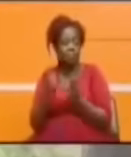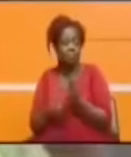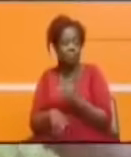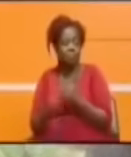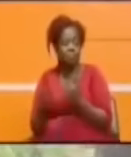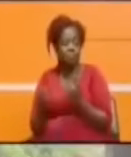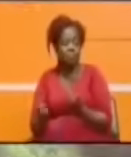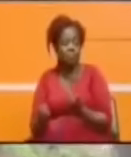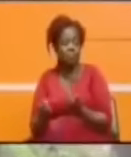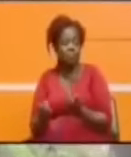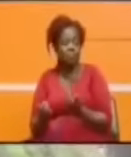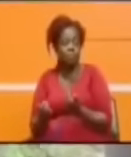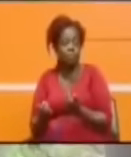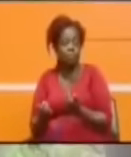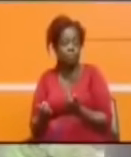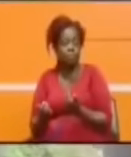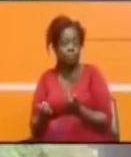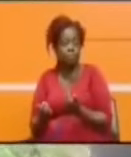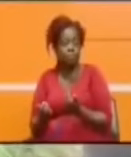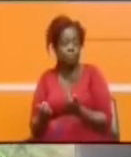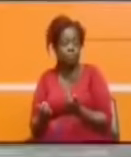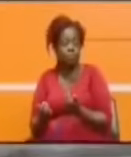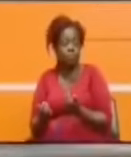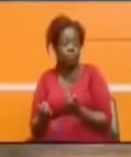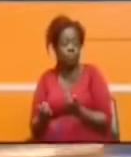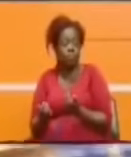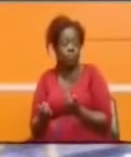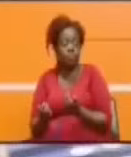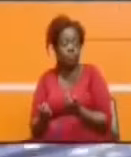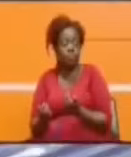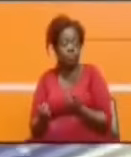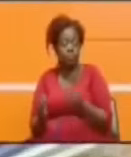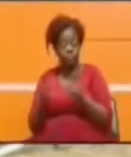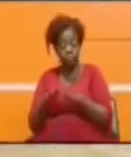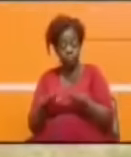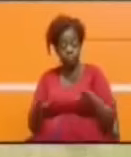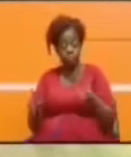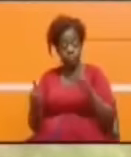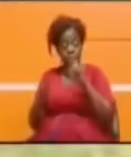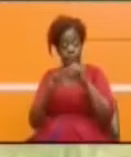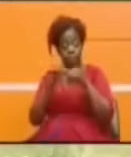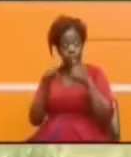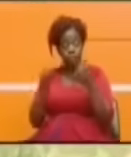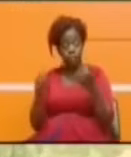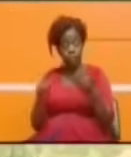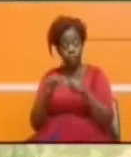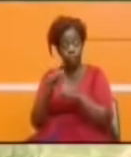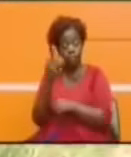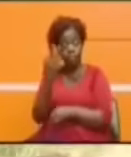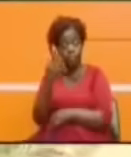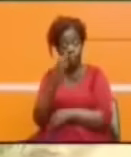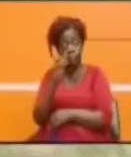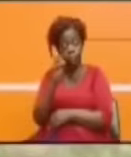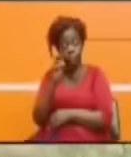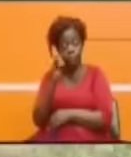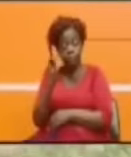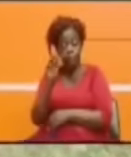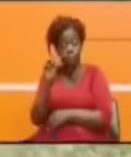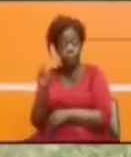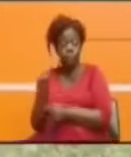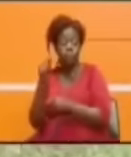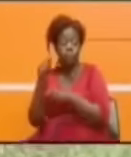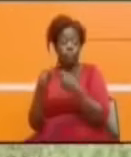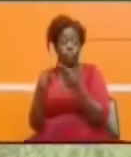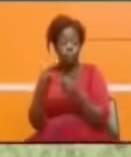Ettaka eryogerwako iweza ikatano yeyongedeyo